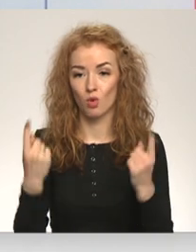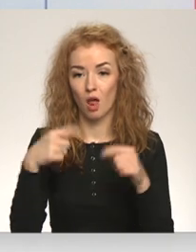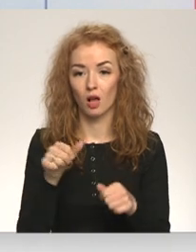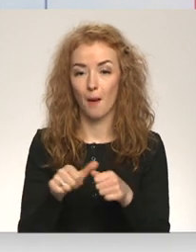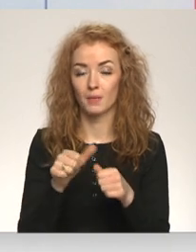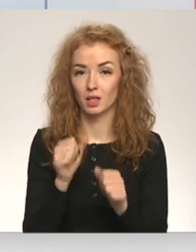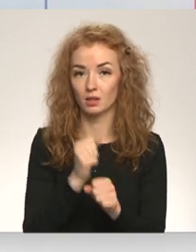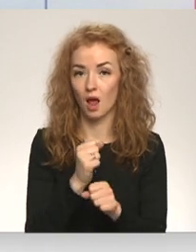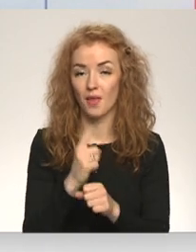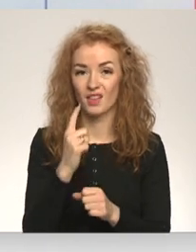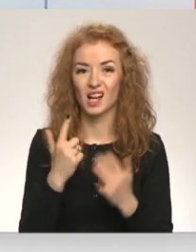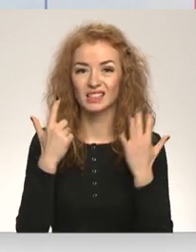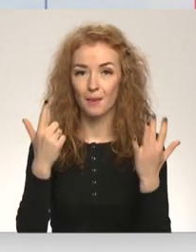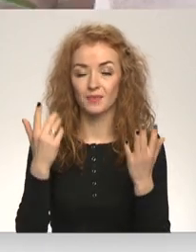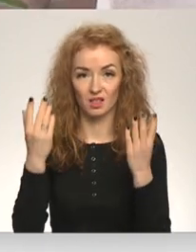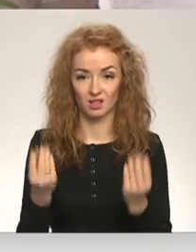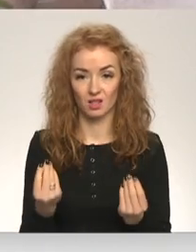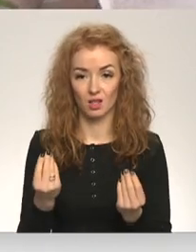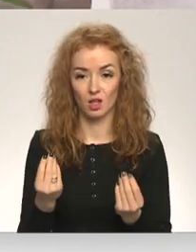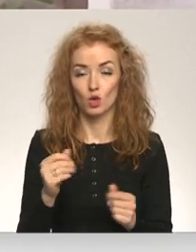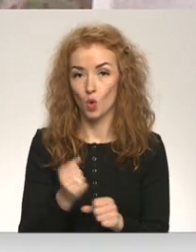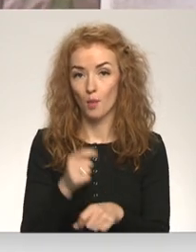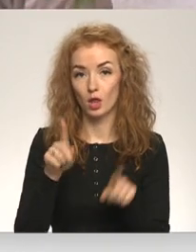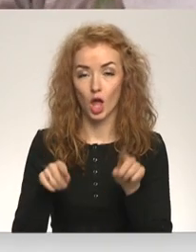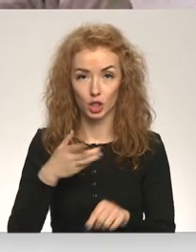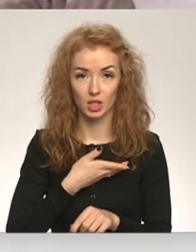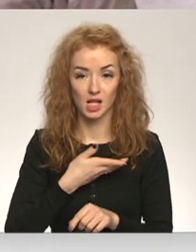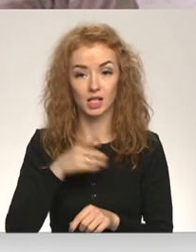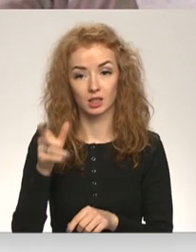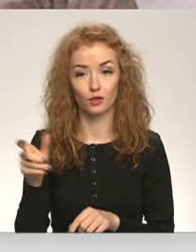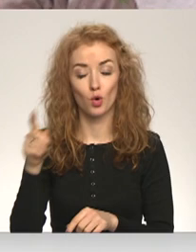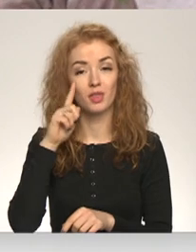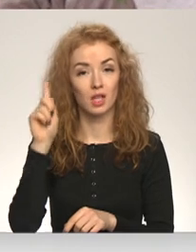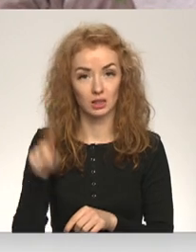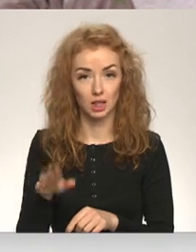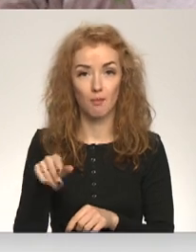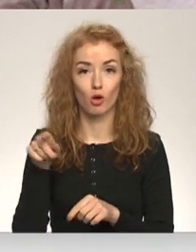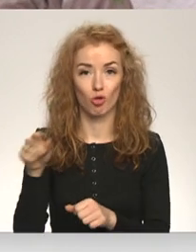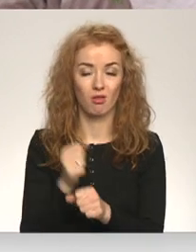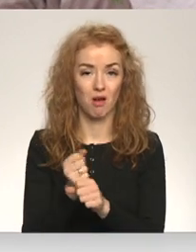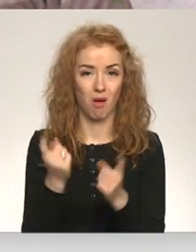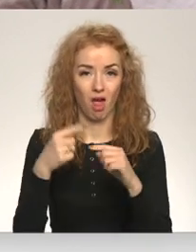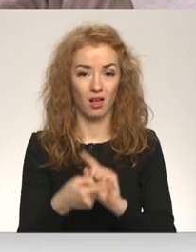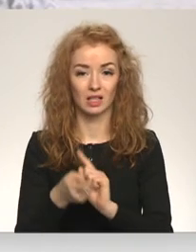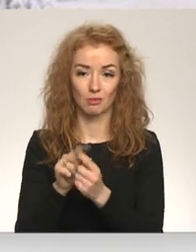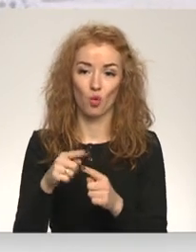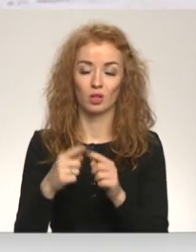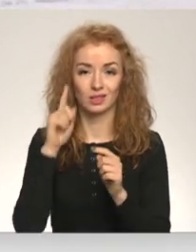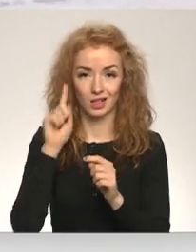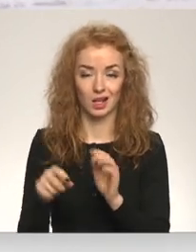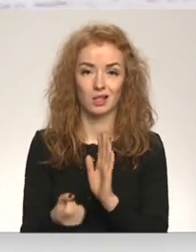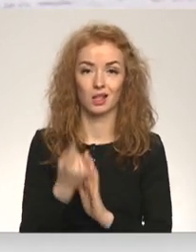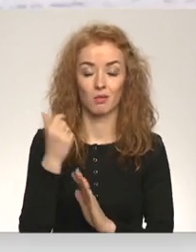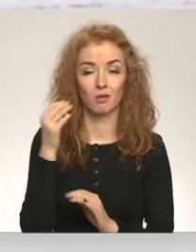aptieka strādā 1-7 dienas. Tomēr ir iedzīvotāji, kuri ir informēti gan par darba laika izmaiņām, gan iemeslu. Saprotu, ka tas